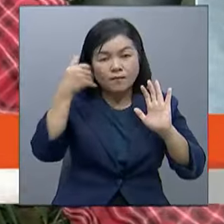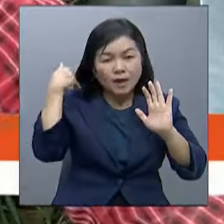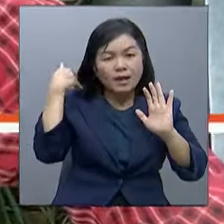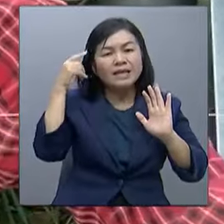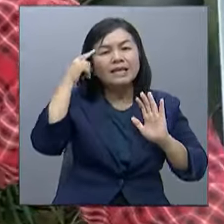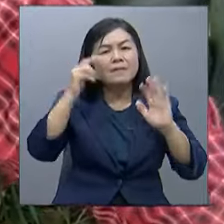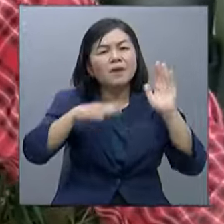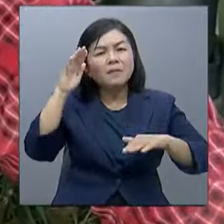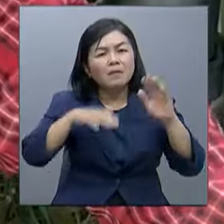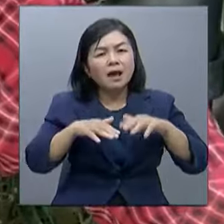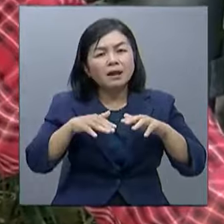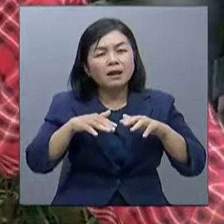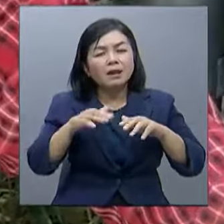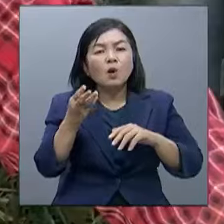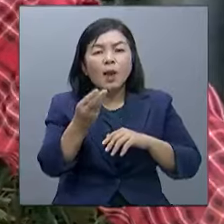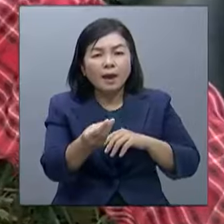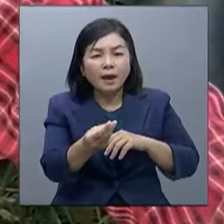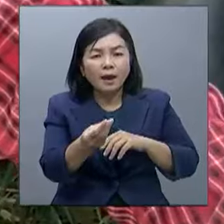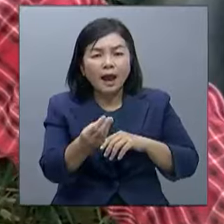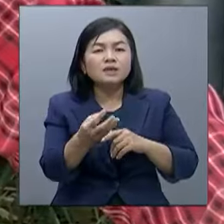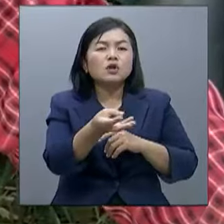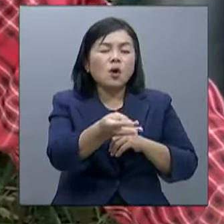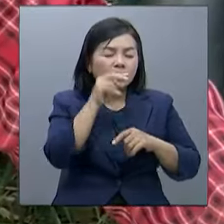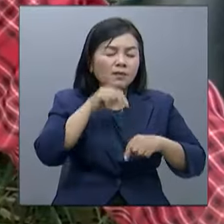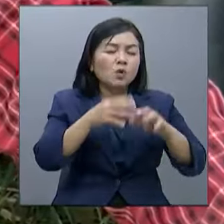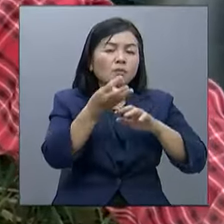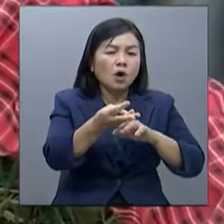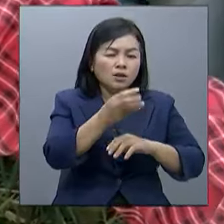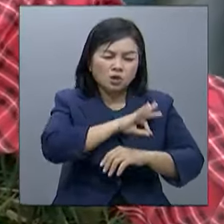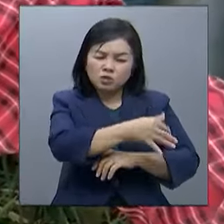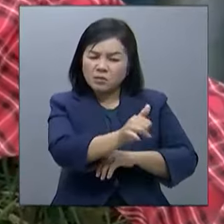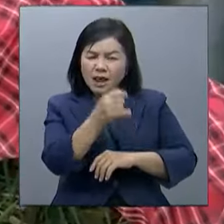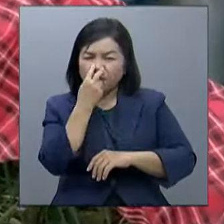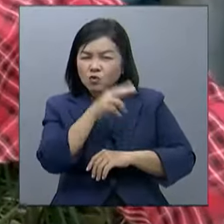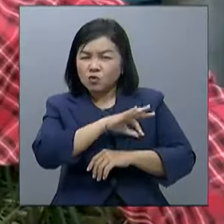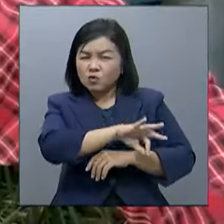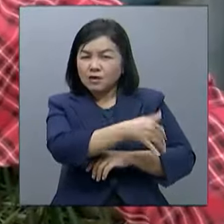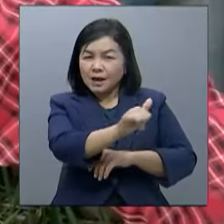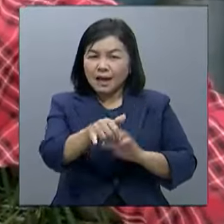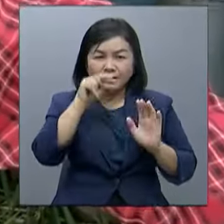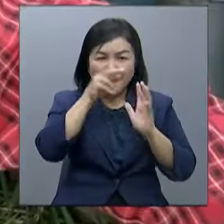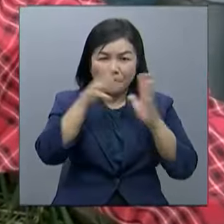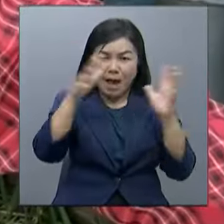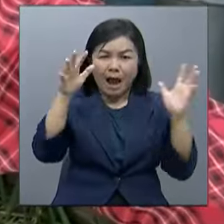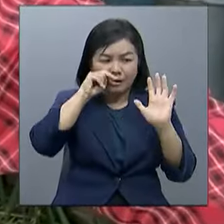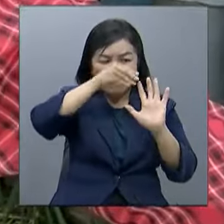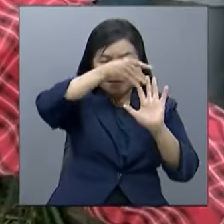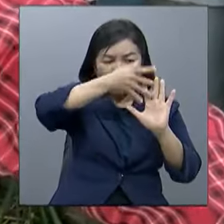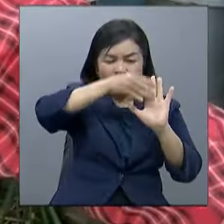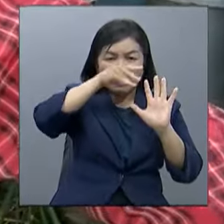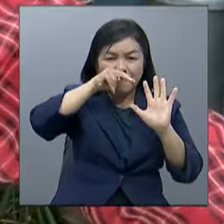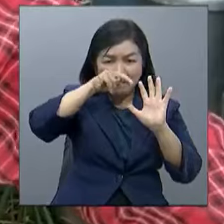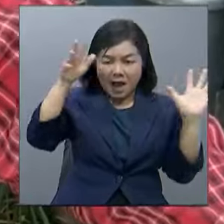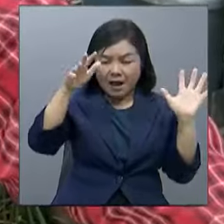คิดว่าคงไม่ถึงไม่ไม่เท่าปีที่แล้วจ้ะแต่ก็ไม่ไว้ใจใช่มแต่ก็ไม่ไว้ใจ้าน้ำเหนือเขาเยอะเขาก็มาเยอะอ่ะครับ